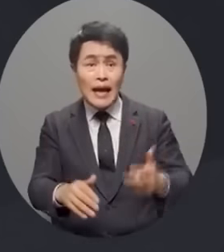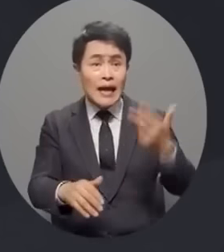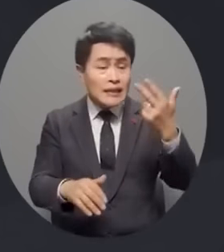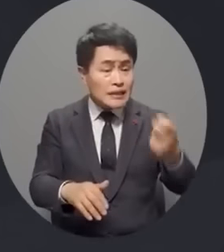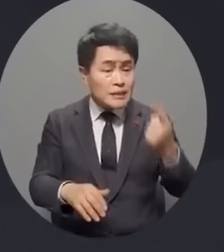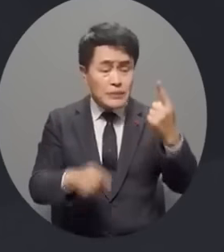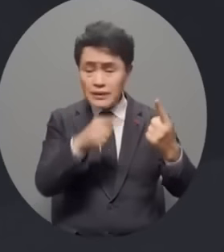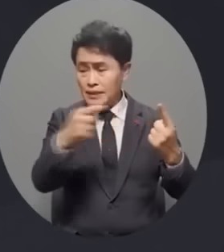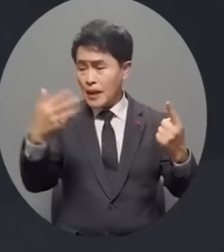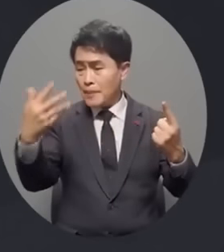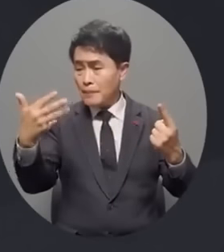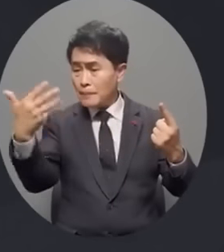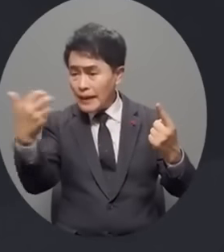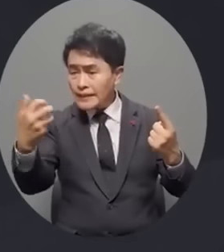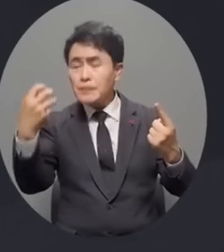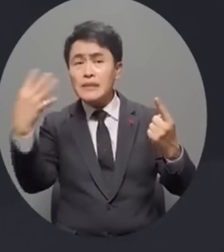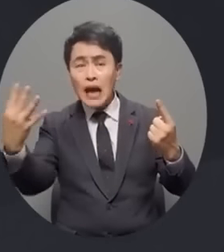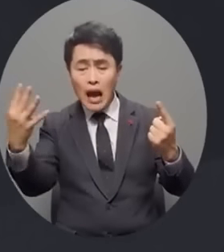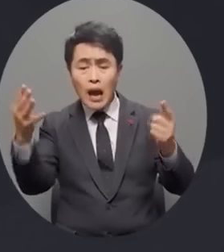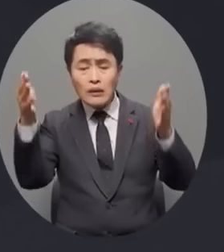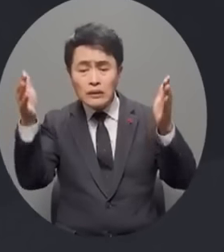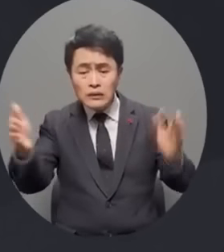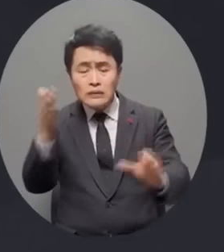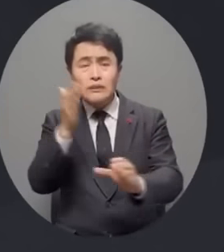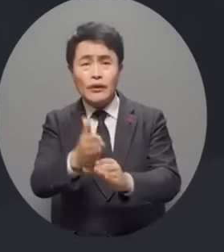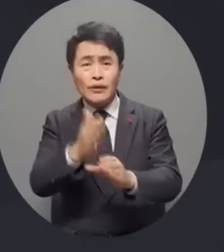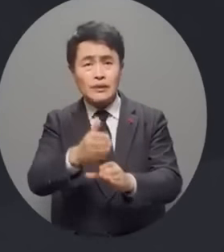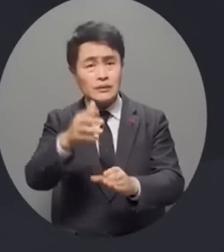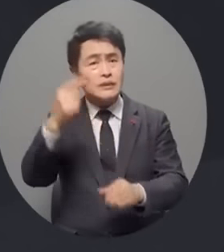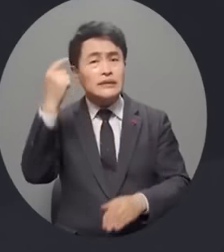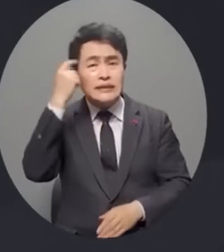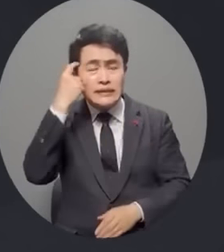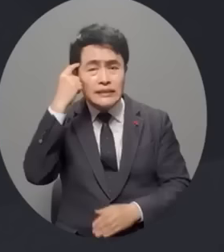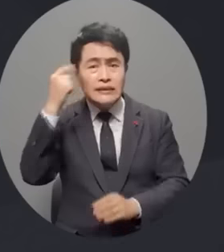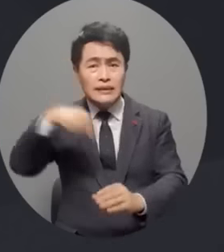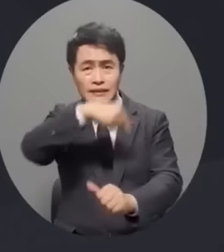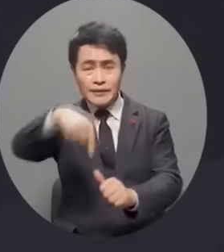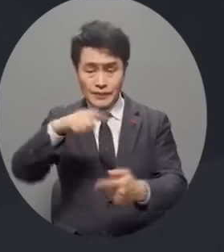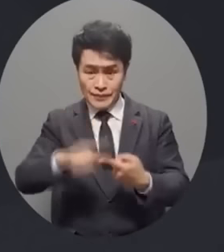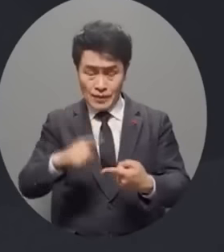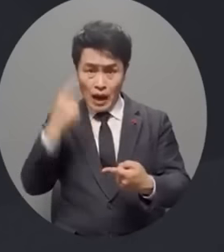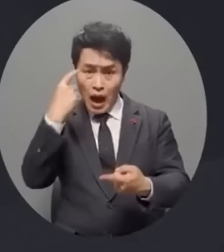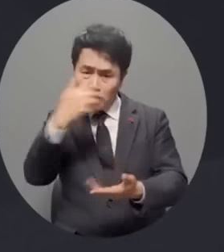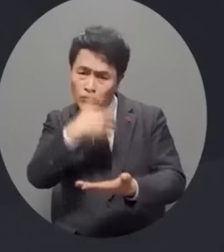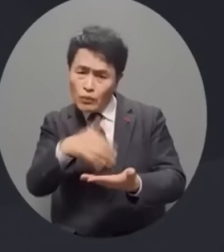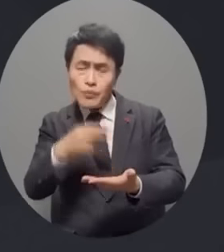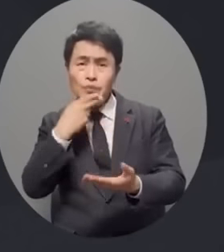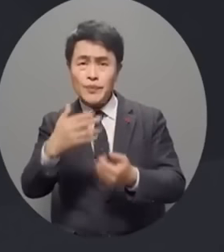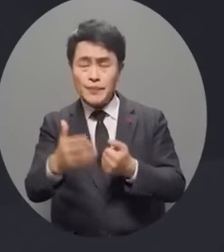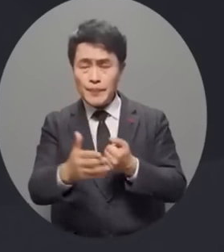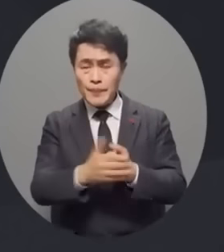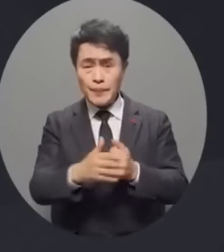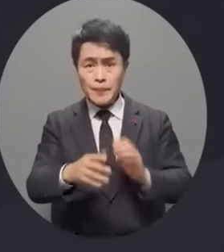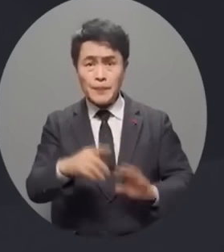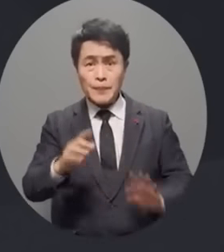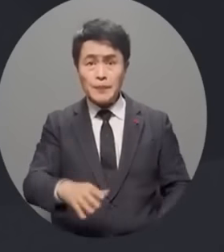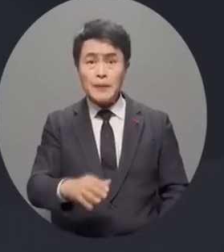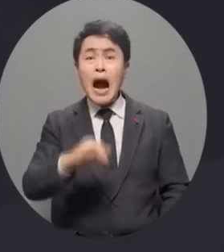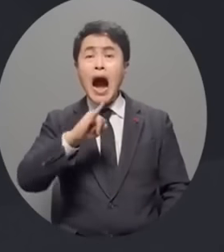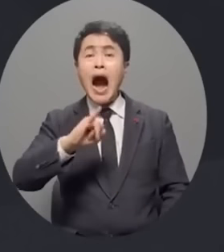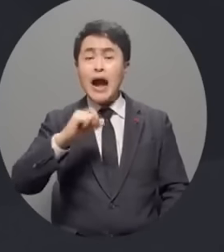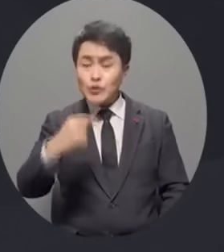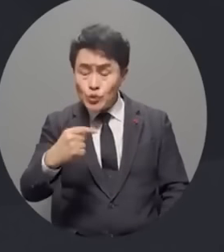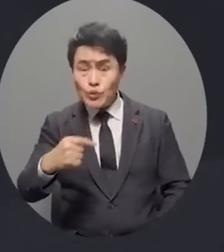71부터 84까지가 경계선 지능에 해당합니다. 우리나라는 아직 통계조차 없는데 IQ 분포들을